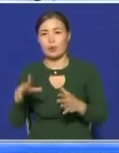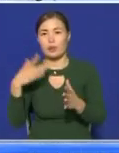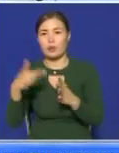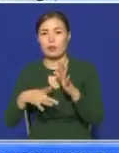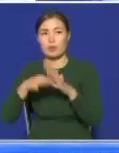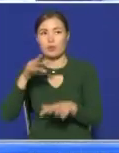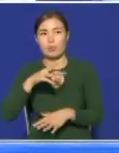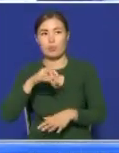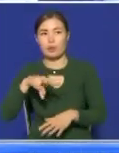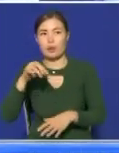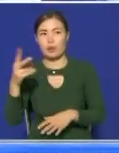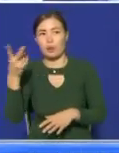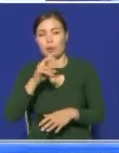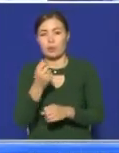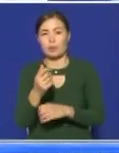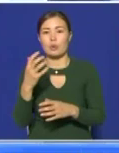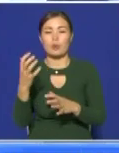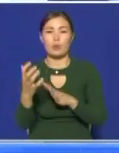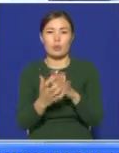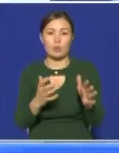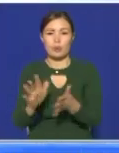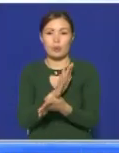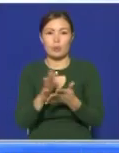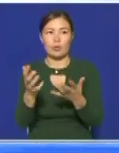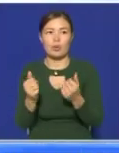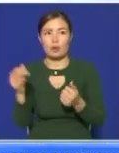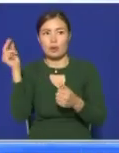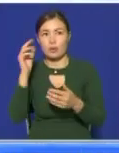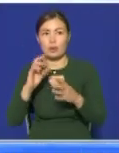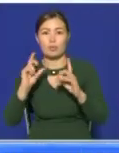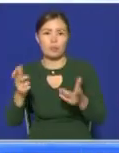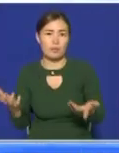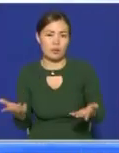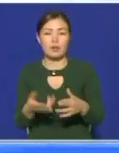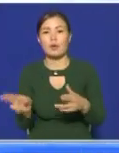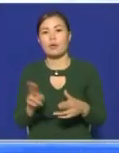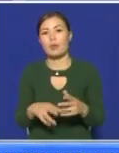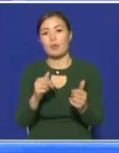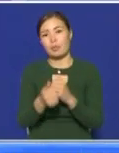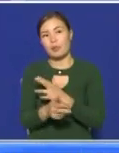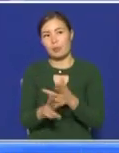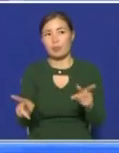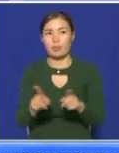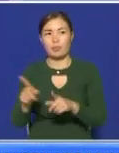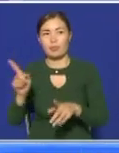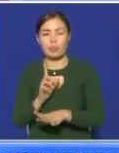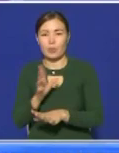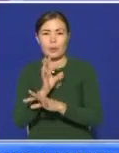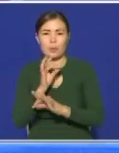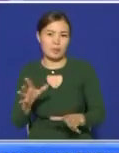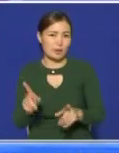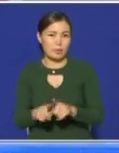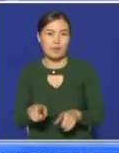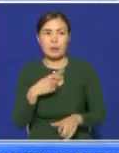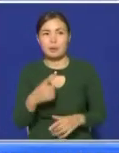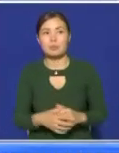өткен мұнайлылық қос жеңімпаз Көкшетауда білім алуға тегін грант ұтып алды. Бақшаба ма, бапшаба ма дегенде бұл күтпеген тосын сый болды дейді